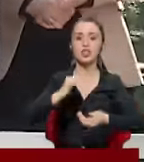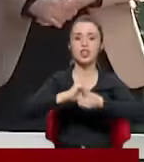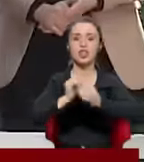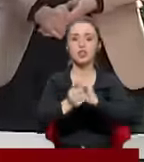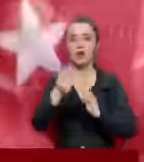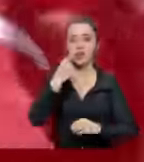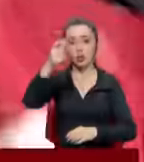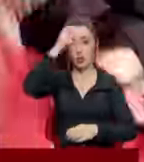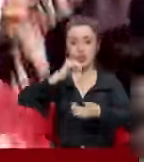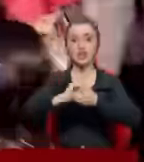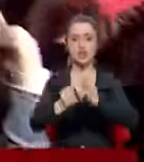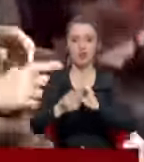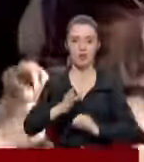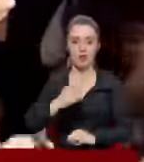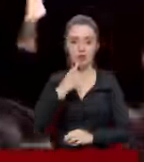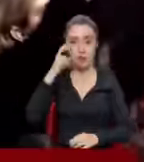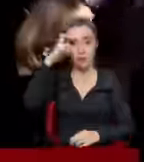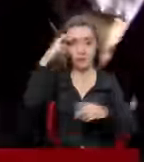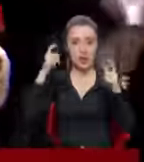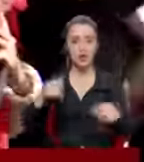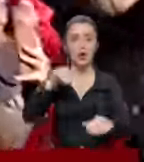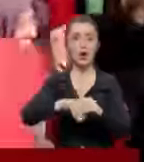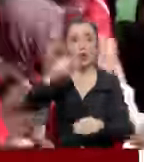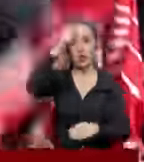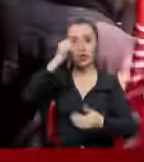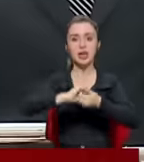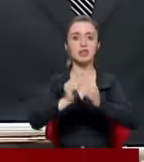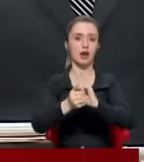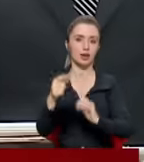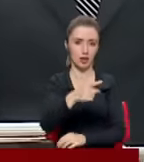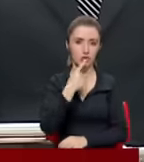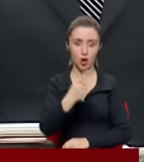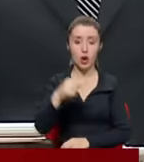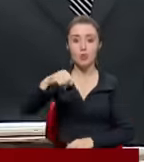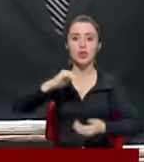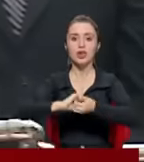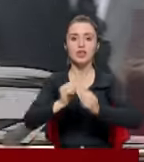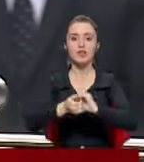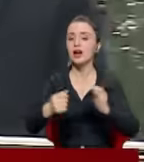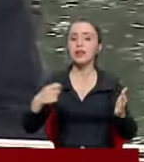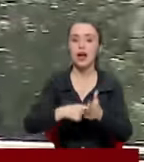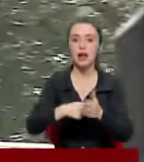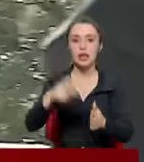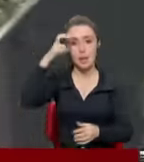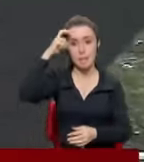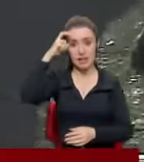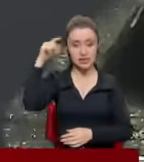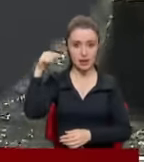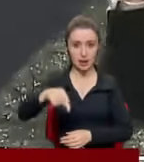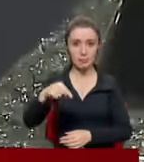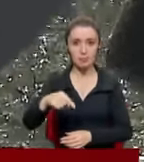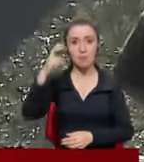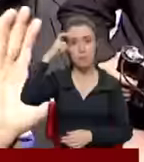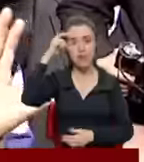Türkiye ittifakı vurgusu yapıyor Manisa'da da Oylar Türkiye ittifakına dedi bu ittifakın adı Manisa'da